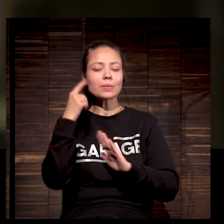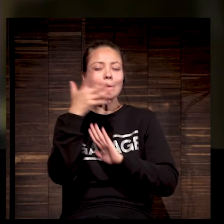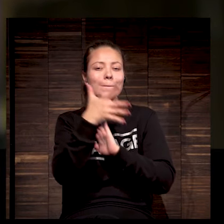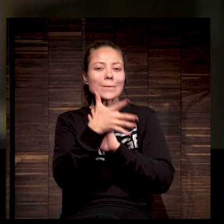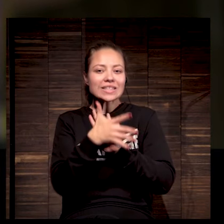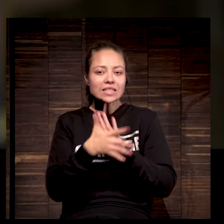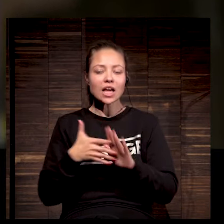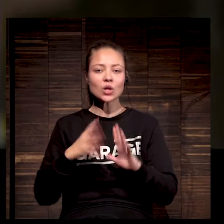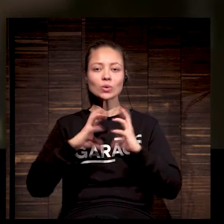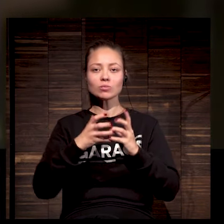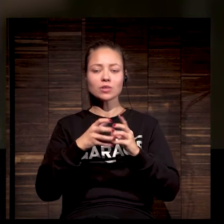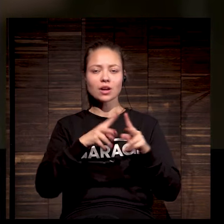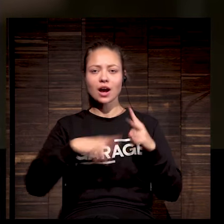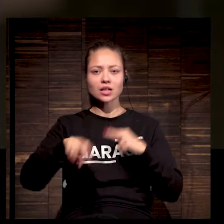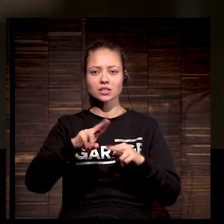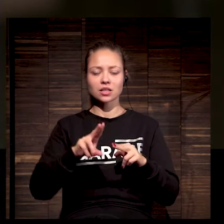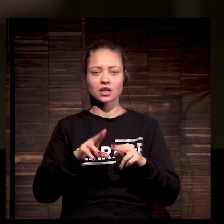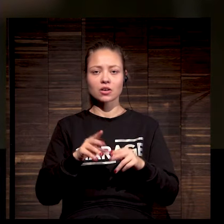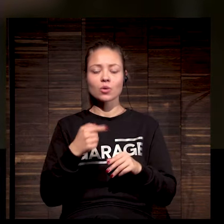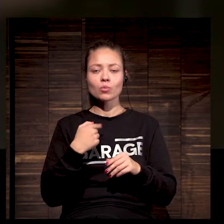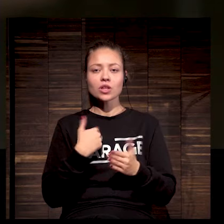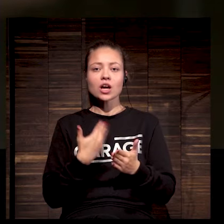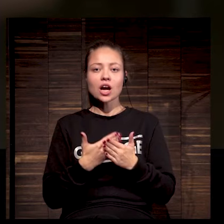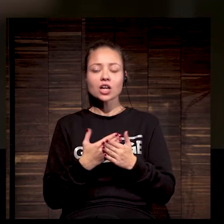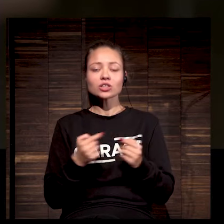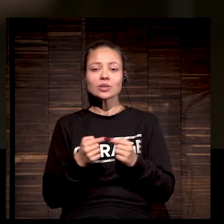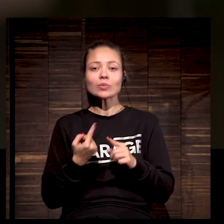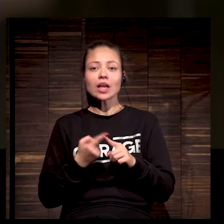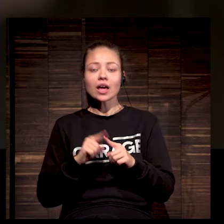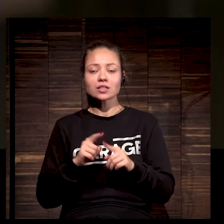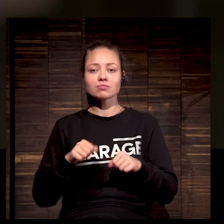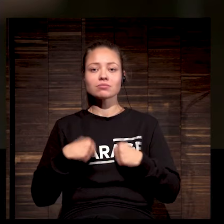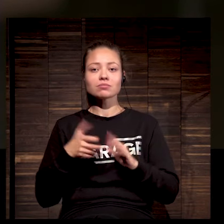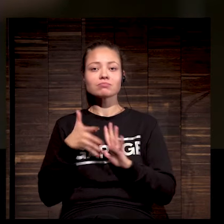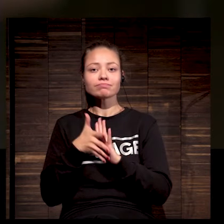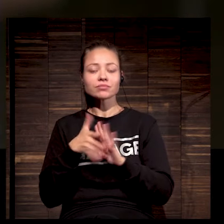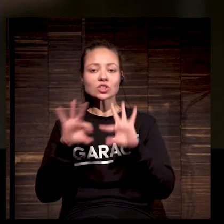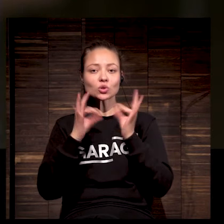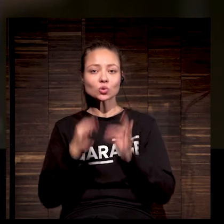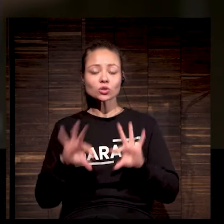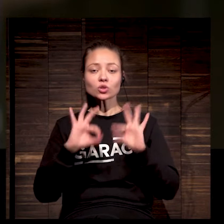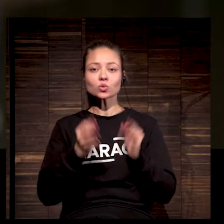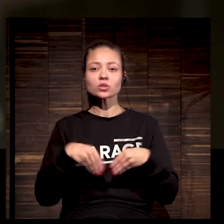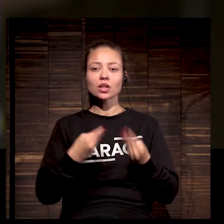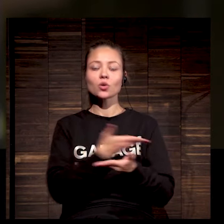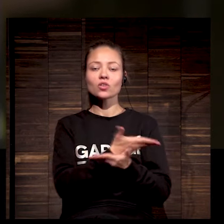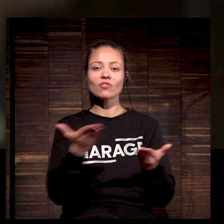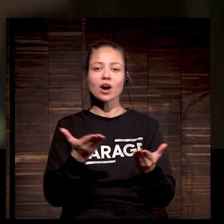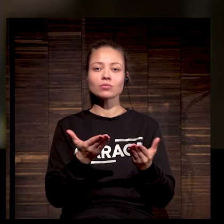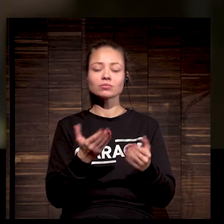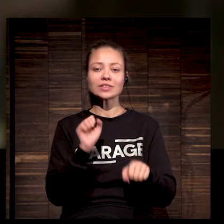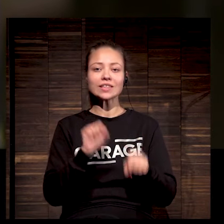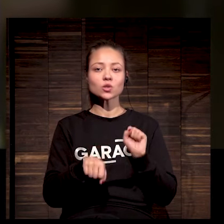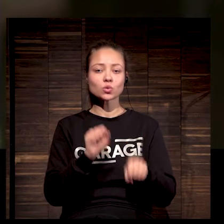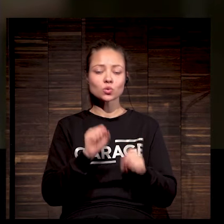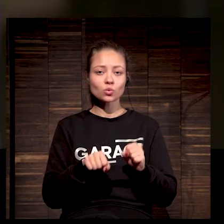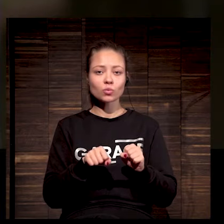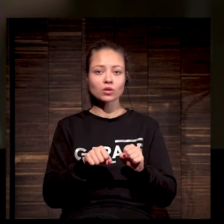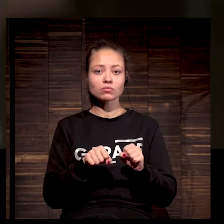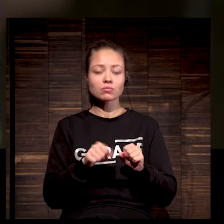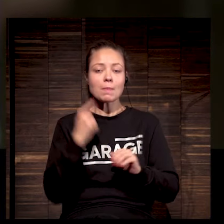мир одинаково мне кажется именно этим и занимается искусство искусство дает вам инструмент в